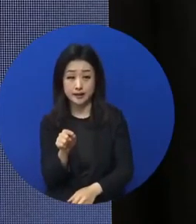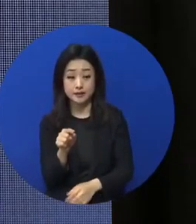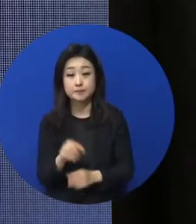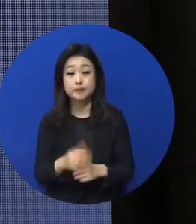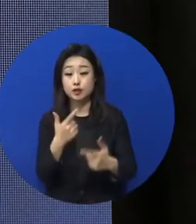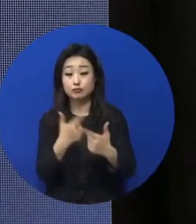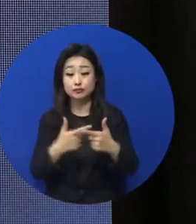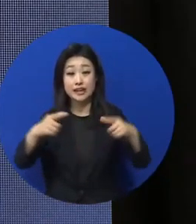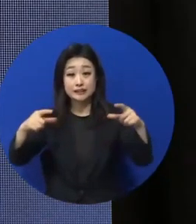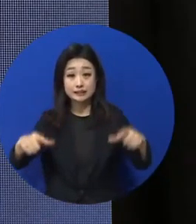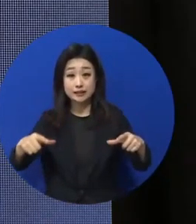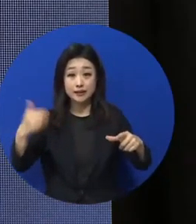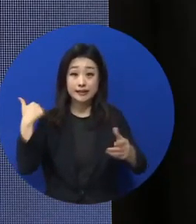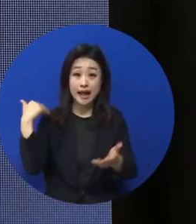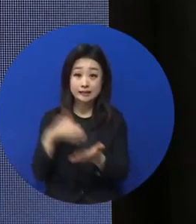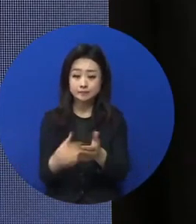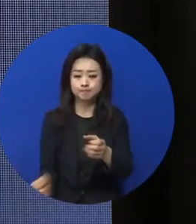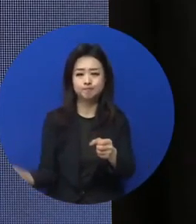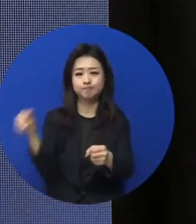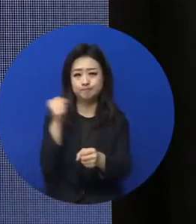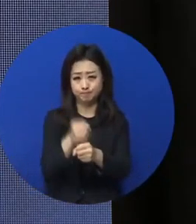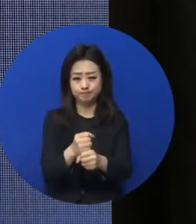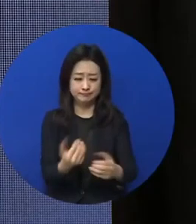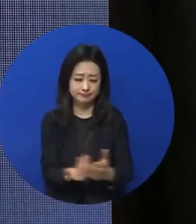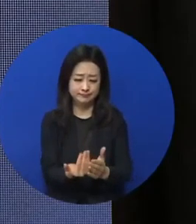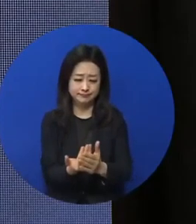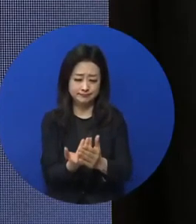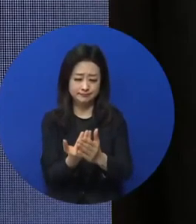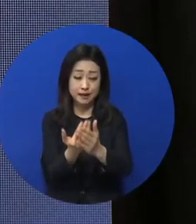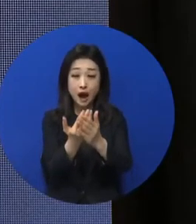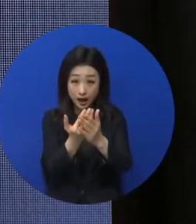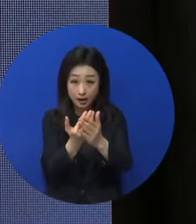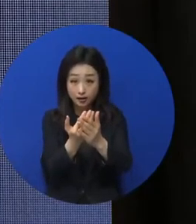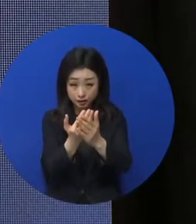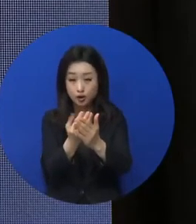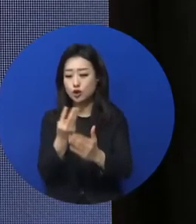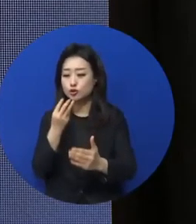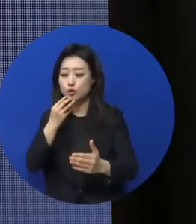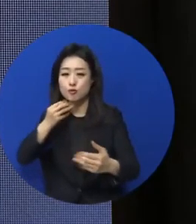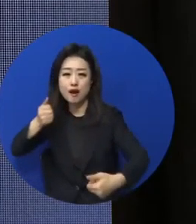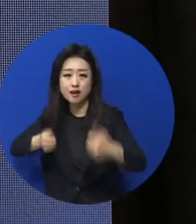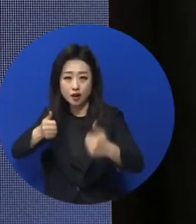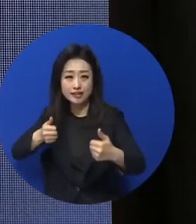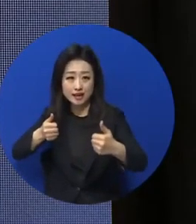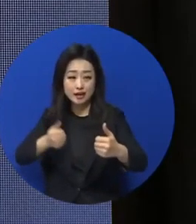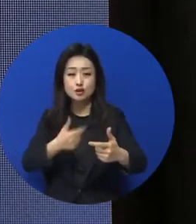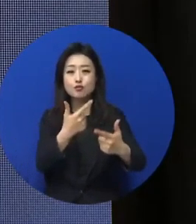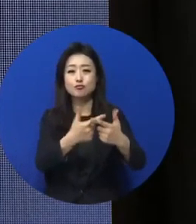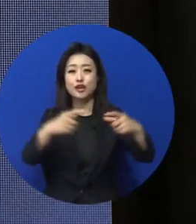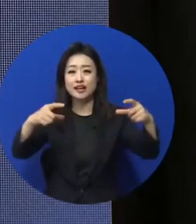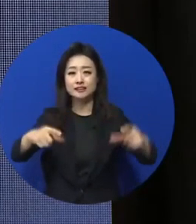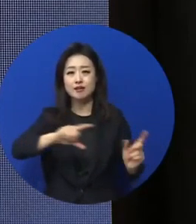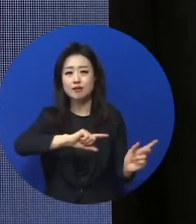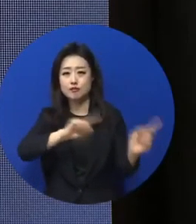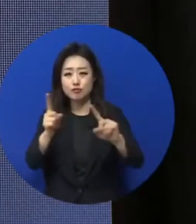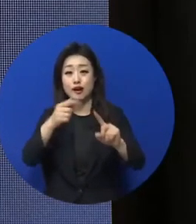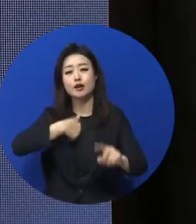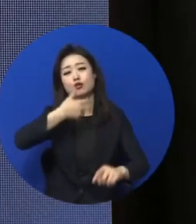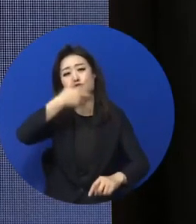몰락하는 부산을 다시 이렇게 세워 거대 수도권과 경쟁하면서 부산의 부활을 이루어내는